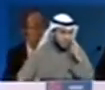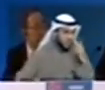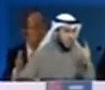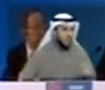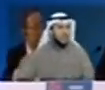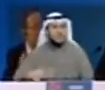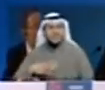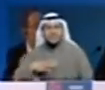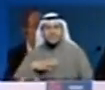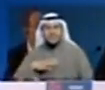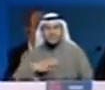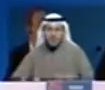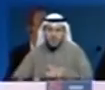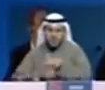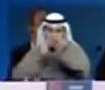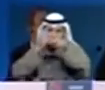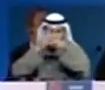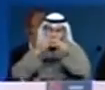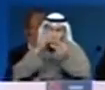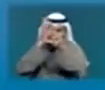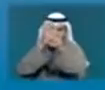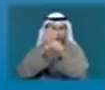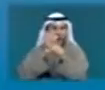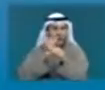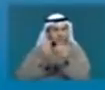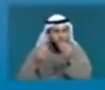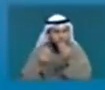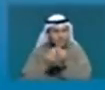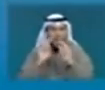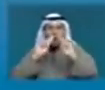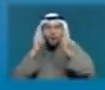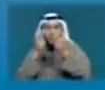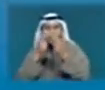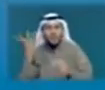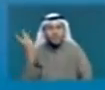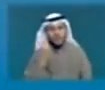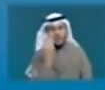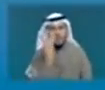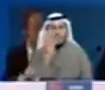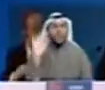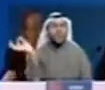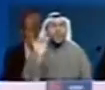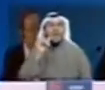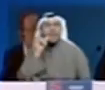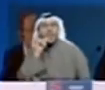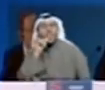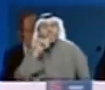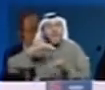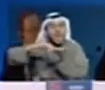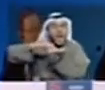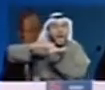البلاد الشيخ صباح الأحمد الجابر الصباح حفظه الله ورعاه في مؤتمر المانحين الرابع في بريطانيا، لتشكل